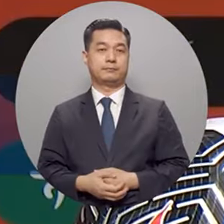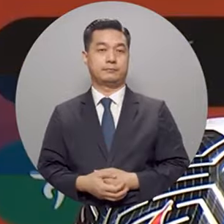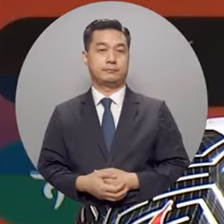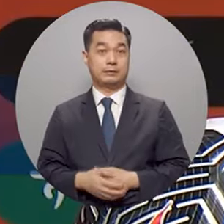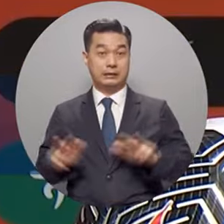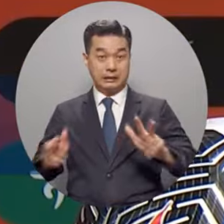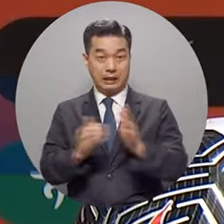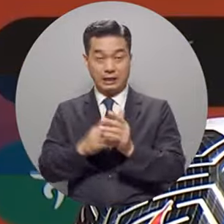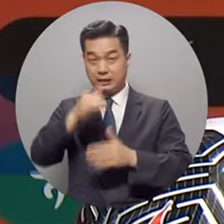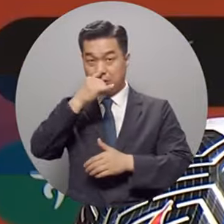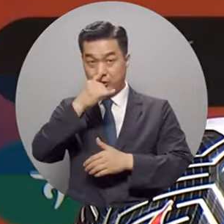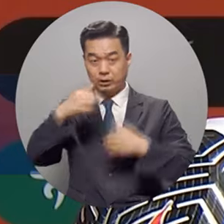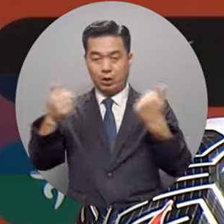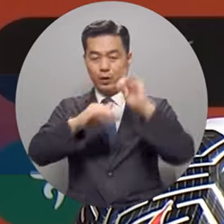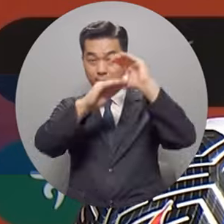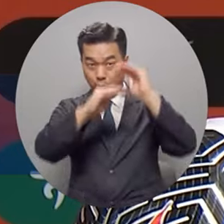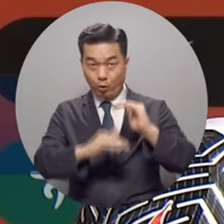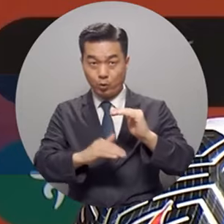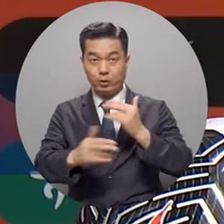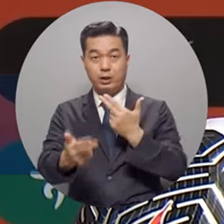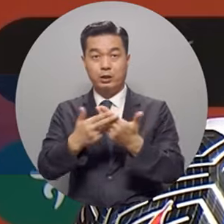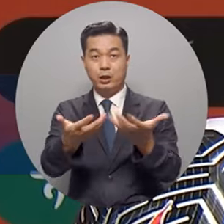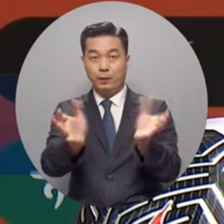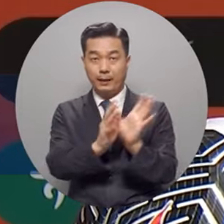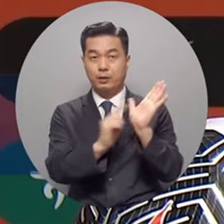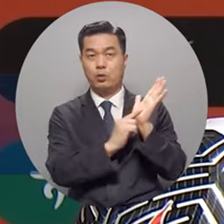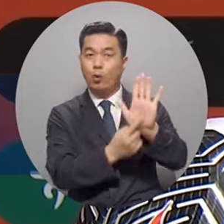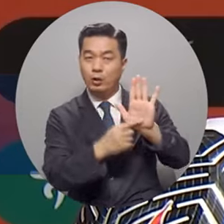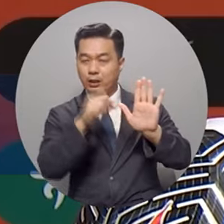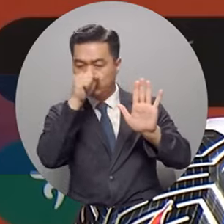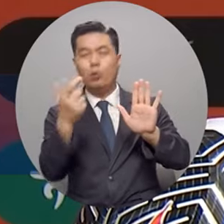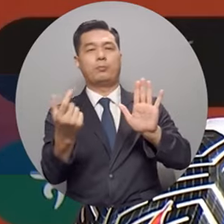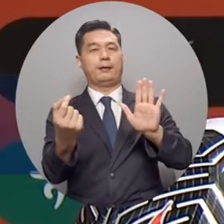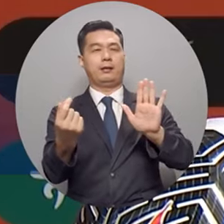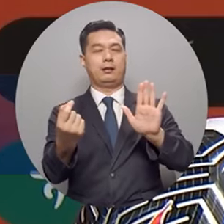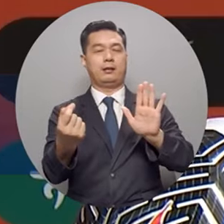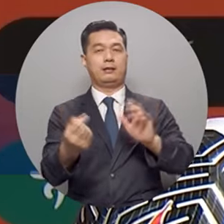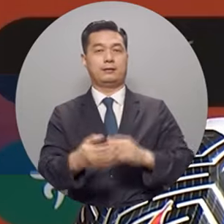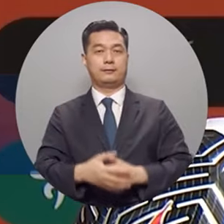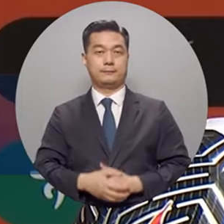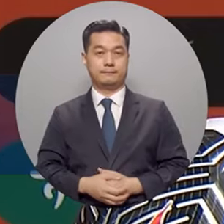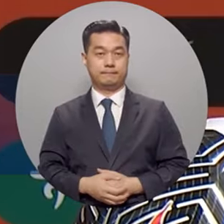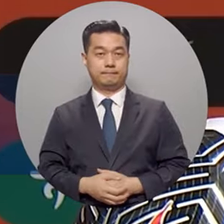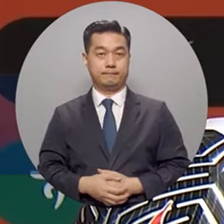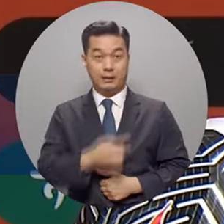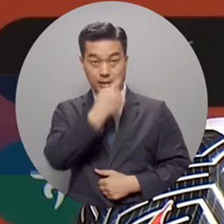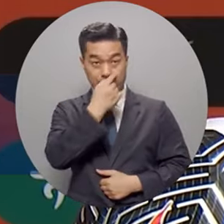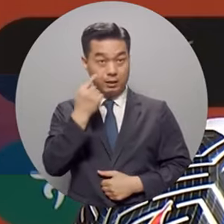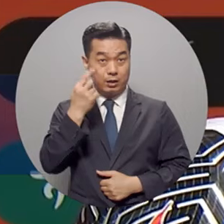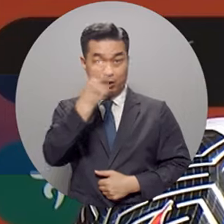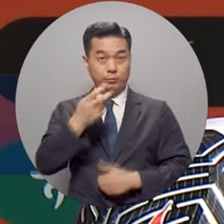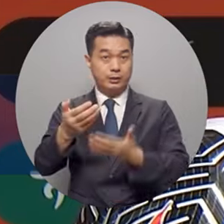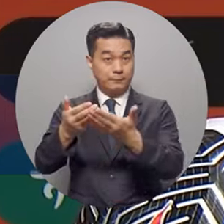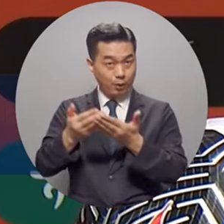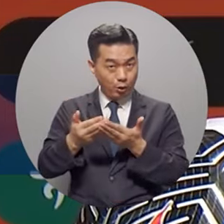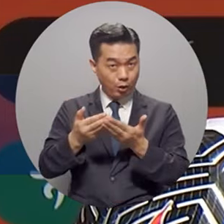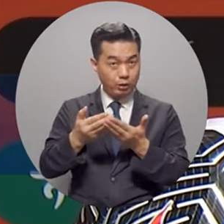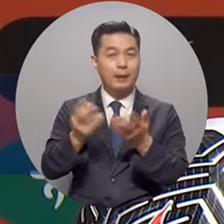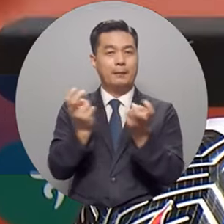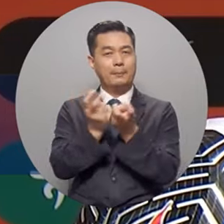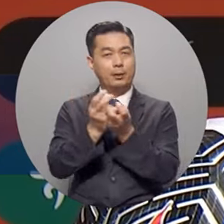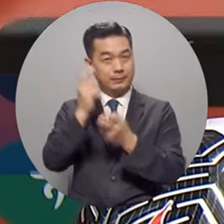회의록을 전체적으로 한번 협회 내에서도 또 공개를 해줬으면 전 좋겠다라는 생각이 들고 검증을 하나 보는 것도 저는 하나의